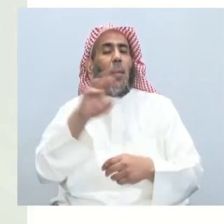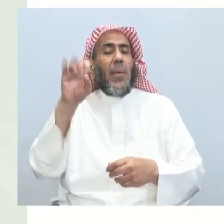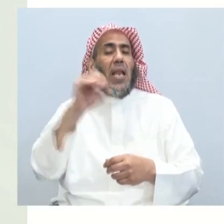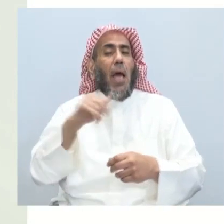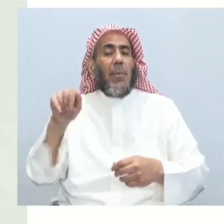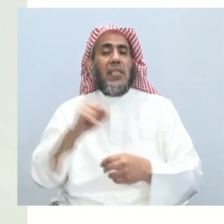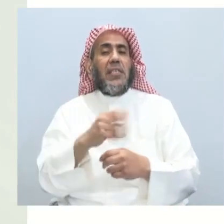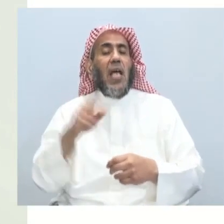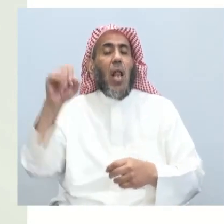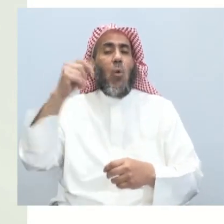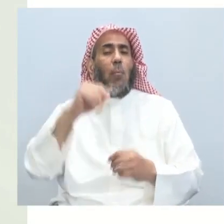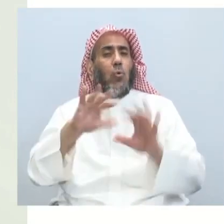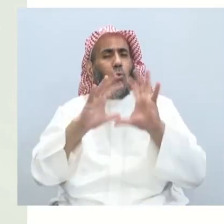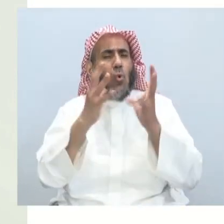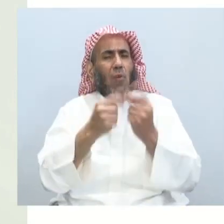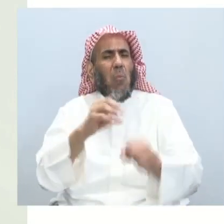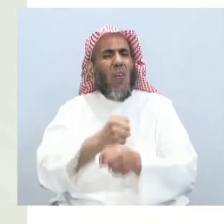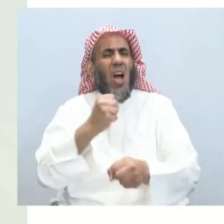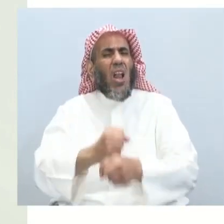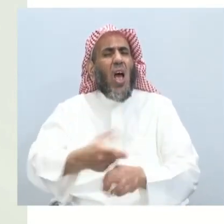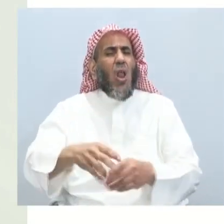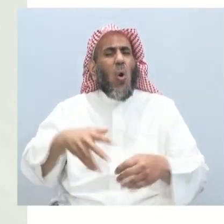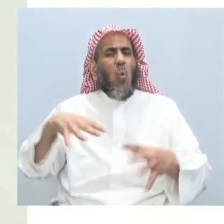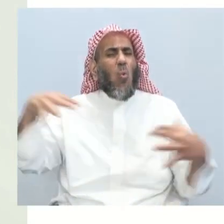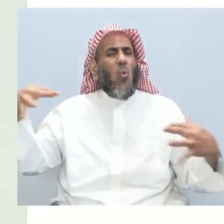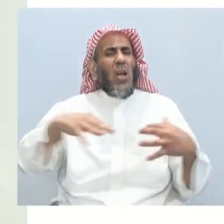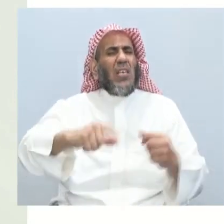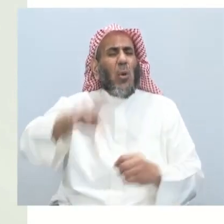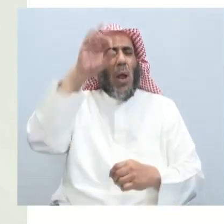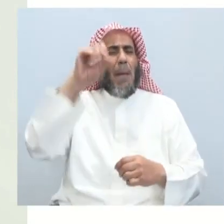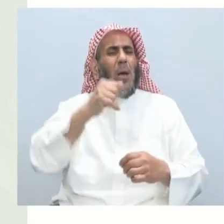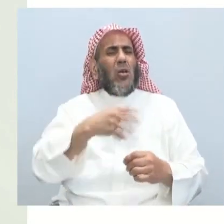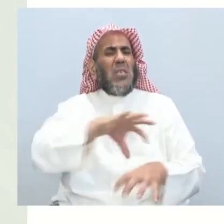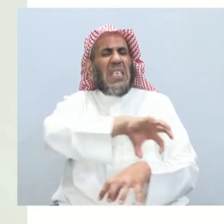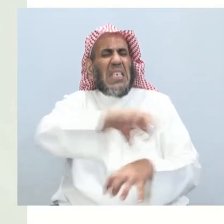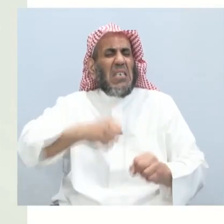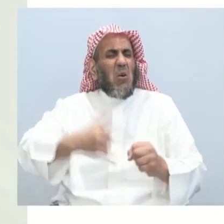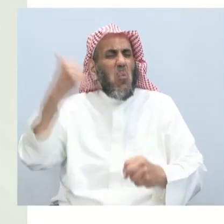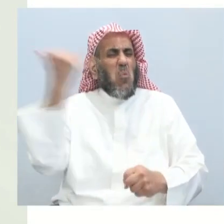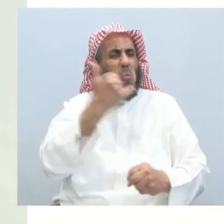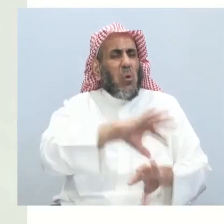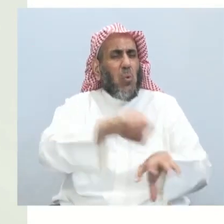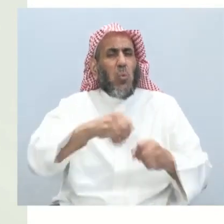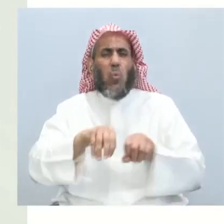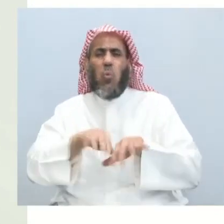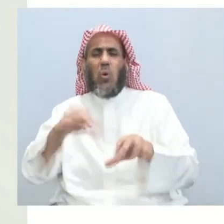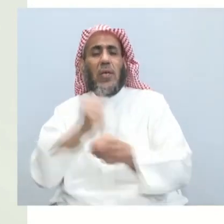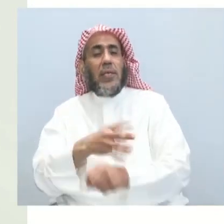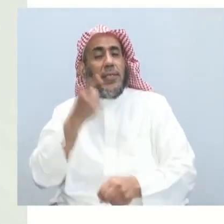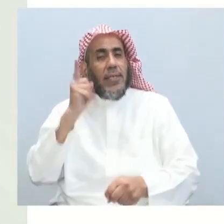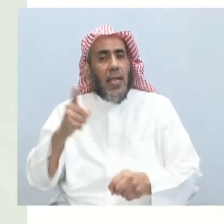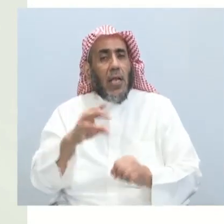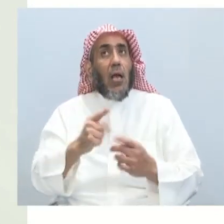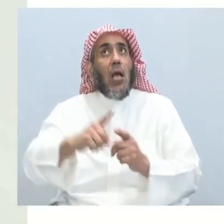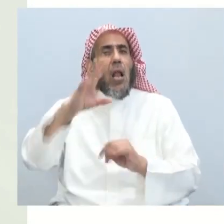حمد المعمر يصور فيها ما فعله جيش ابراهيم باشا من القتل والتدمير ونهب الاموال وتشريد الامنين يقول اليك